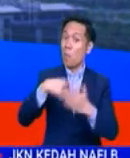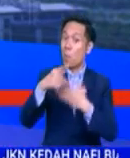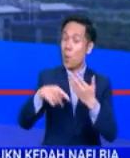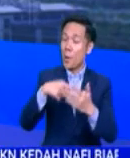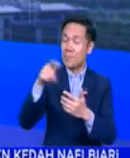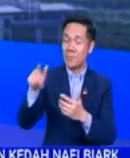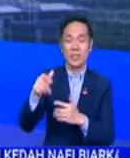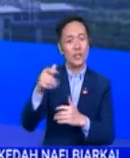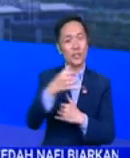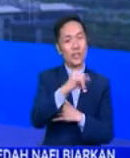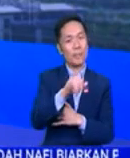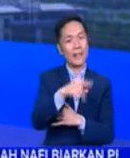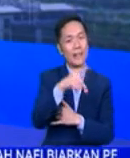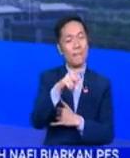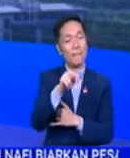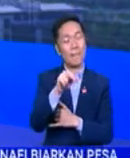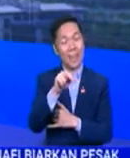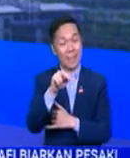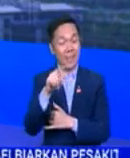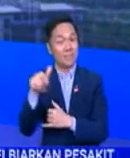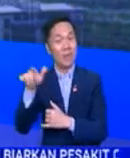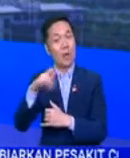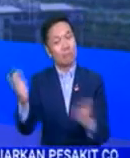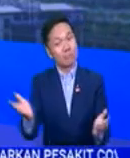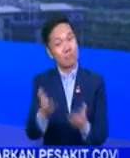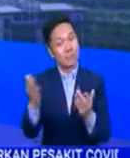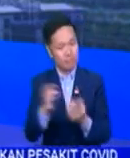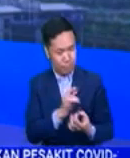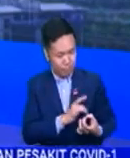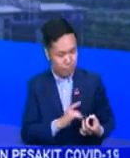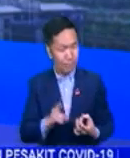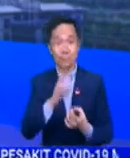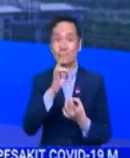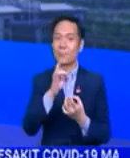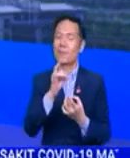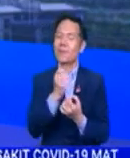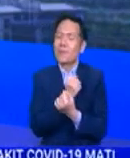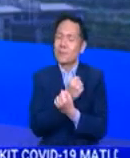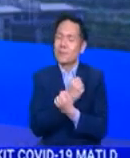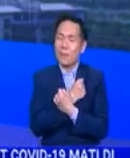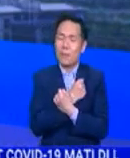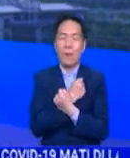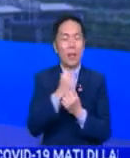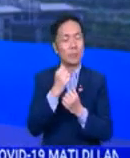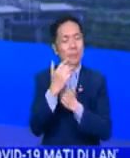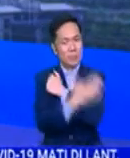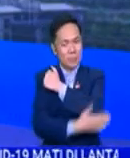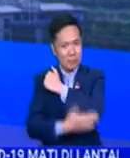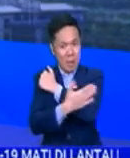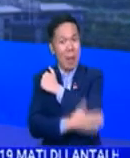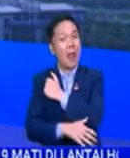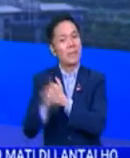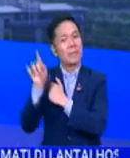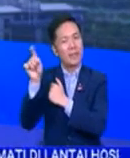Jabatan Penerangan itu diadakan bagi menyemarakkan kembali semangat patriotik dalam kalangan